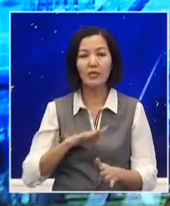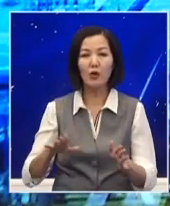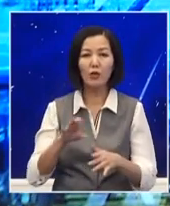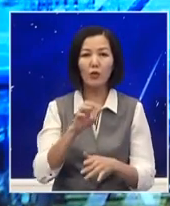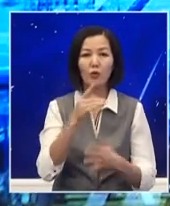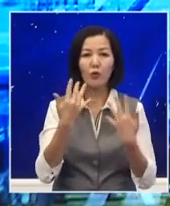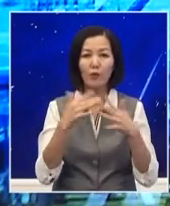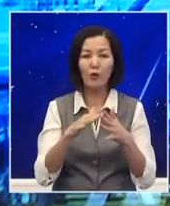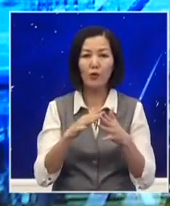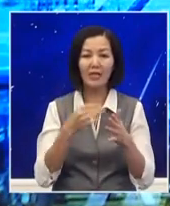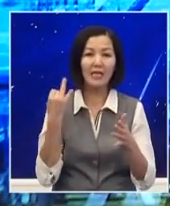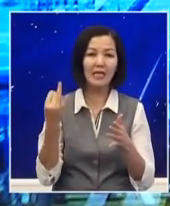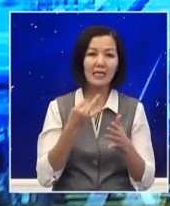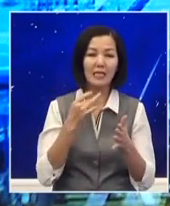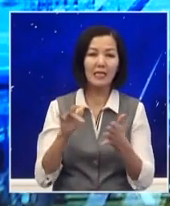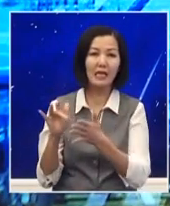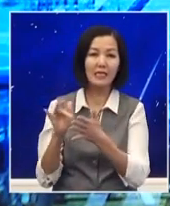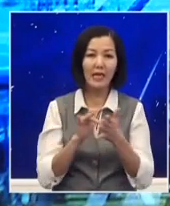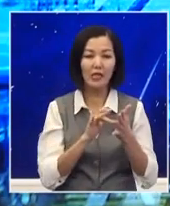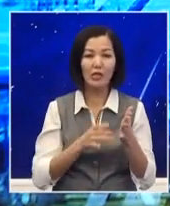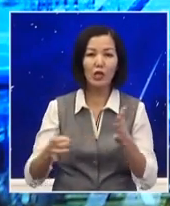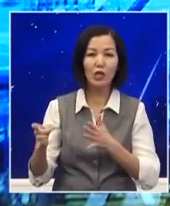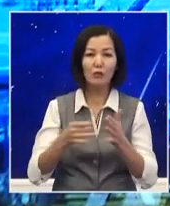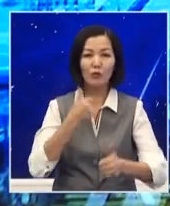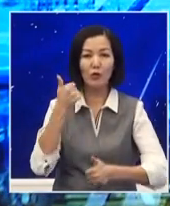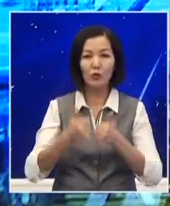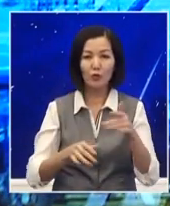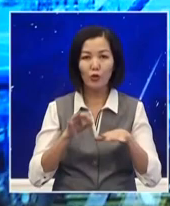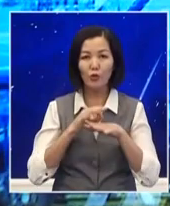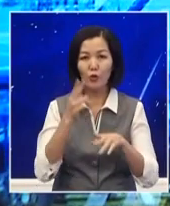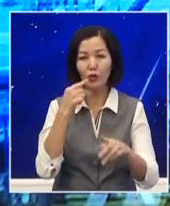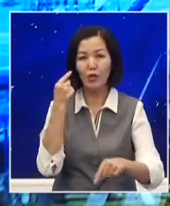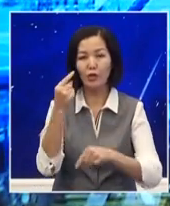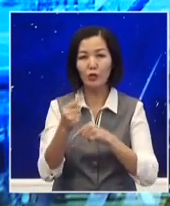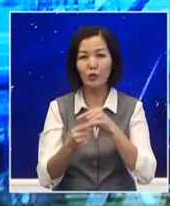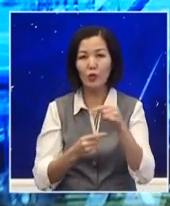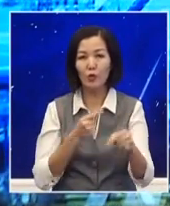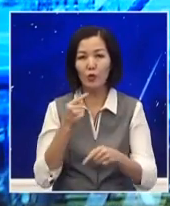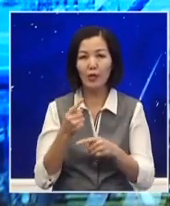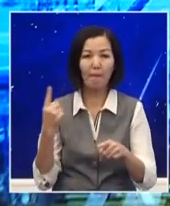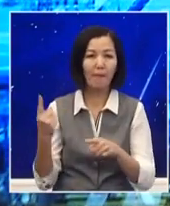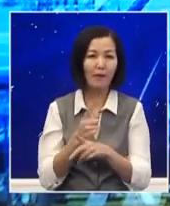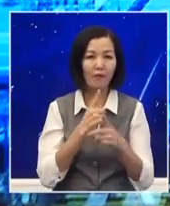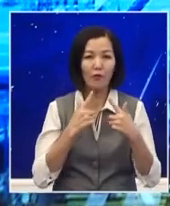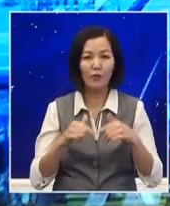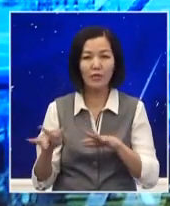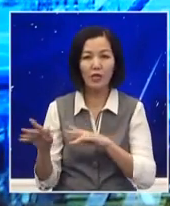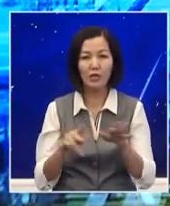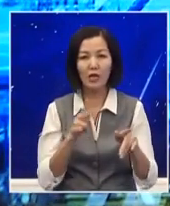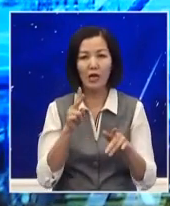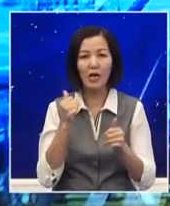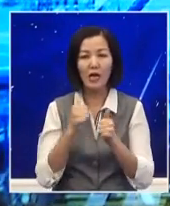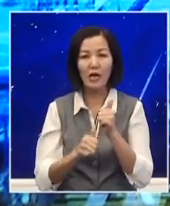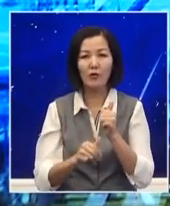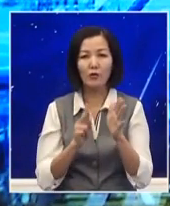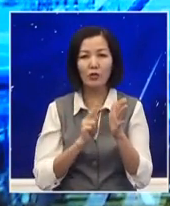ауылында көпті қызықтырған саятшылардың республикалық турнирі өтті. Дәстүрлі аңшылық орталығында тұңғыш ұйымдастырылған шараға әр